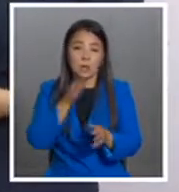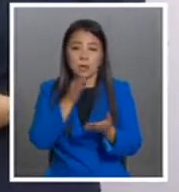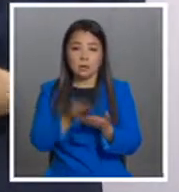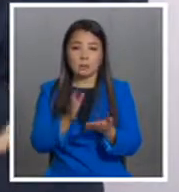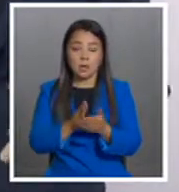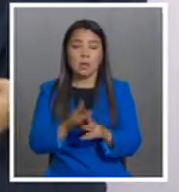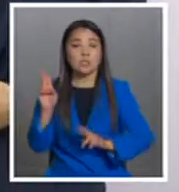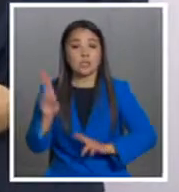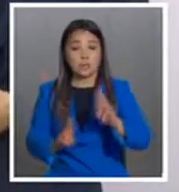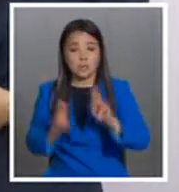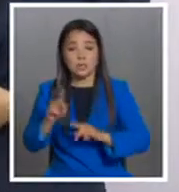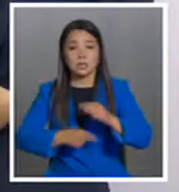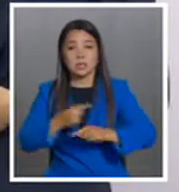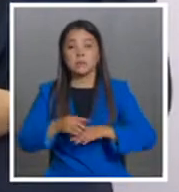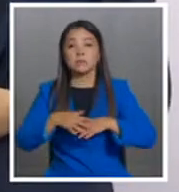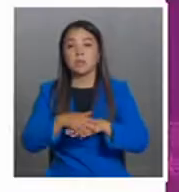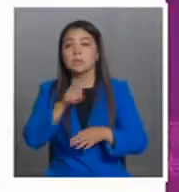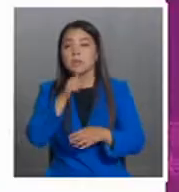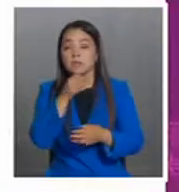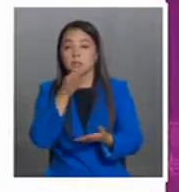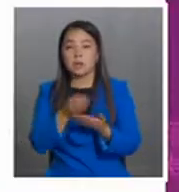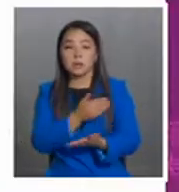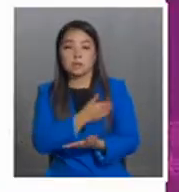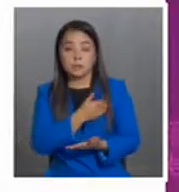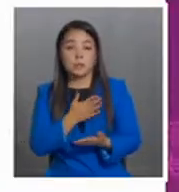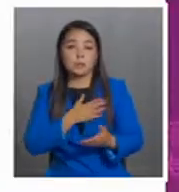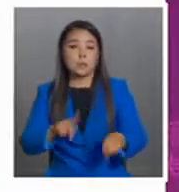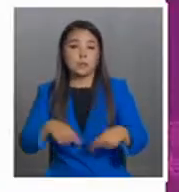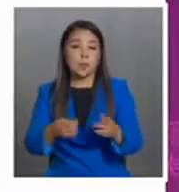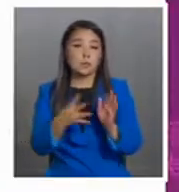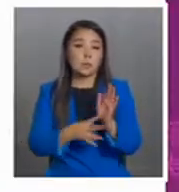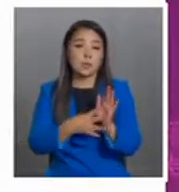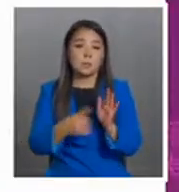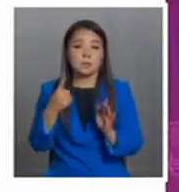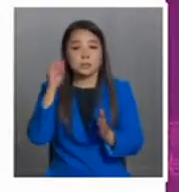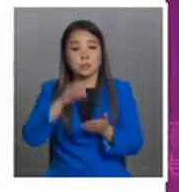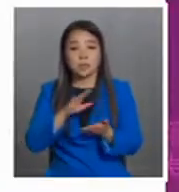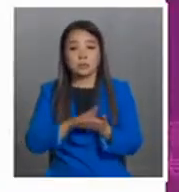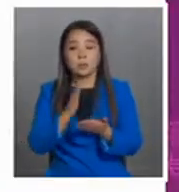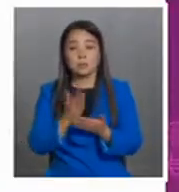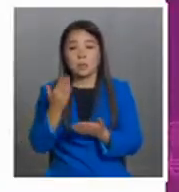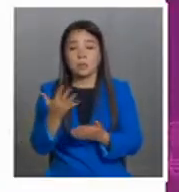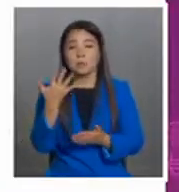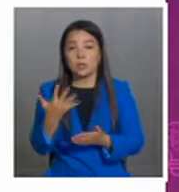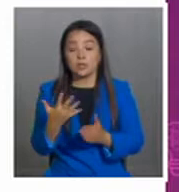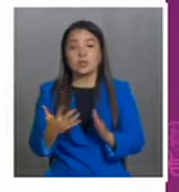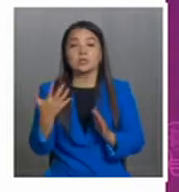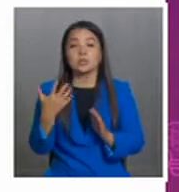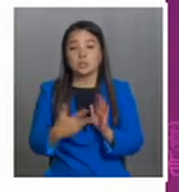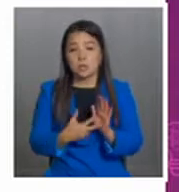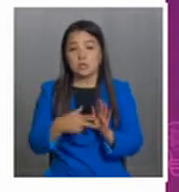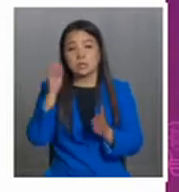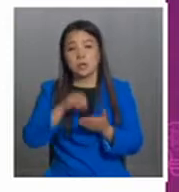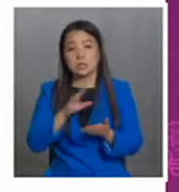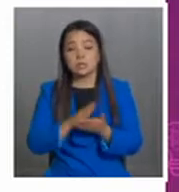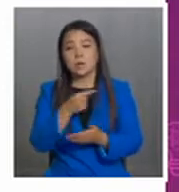бойынша келесі мысалды қарастырайық. Бізге берілгені 91 саны, оны 5 және 8 сандарына